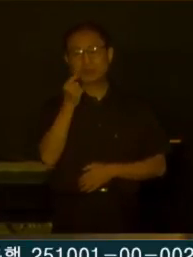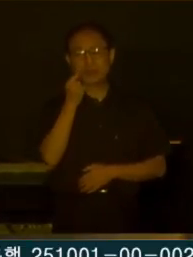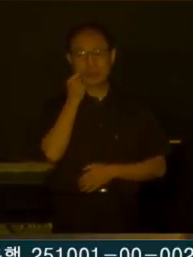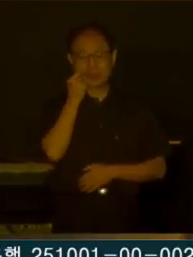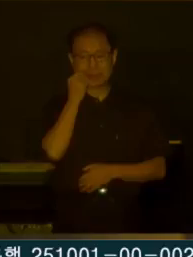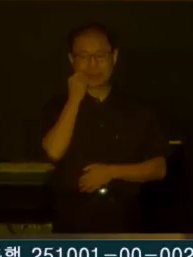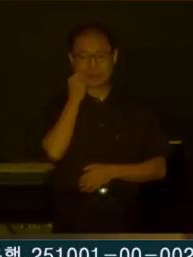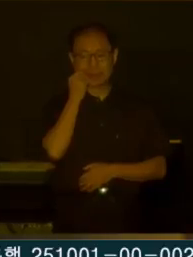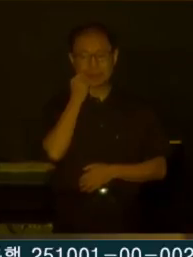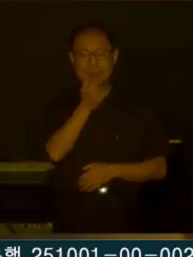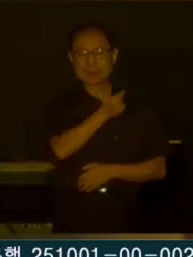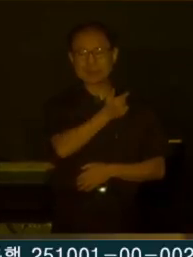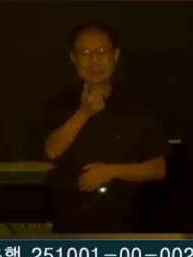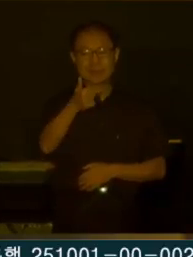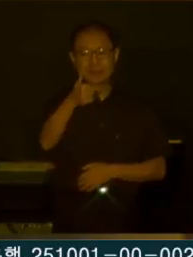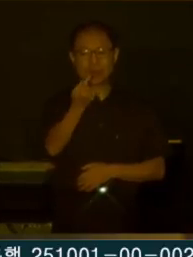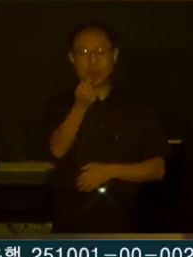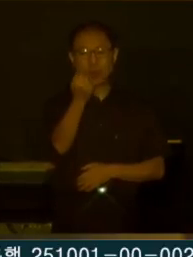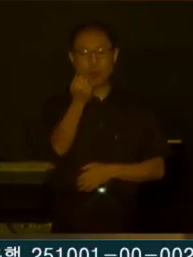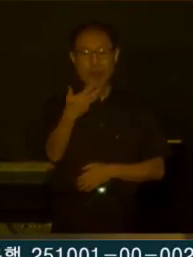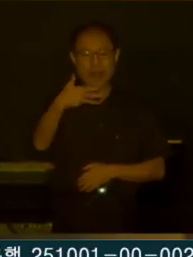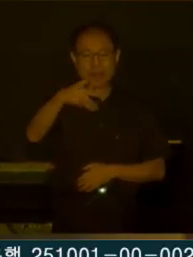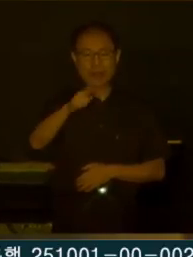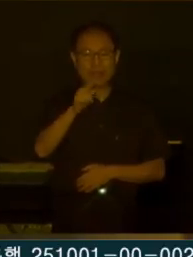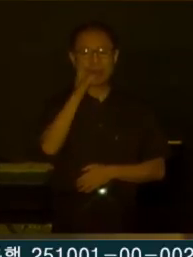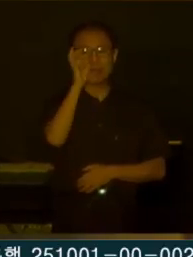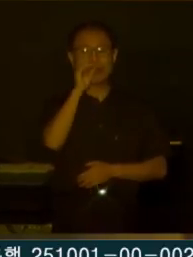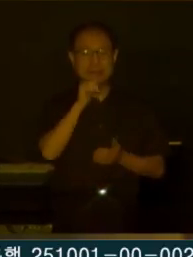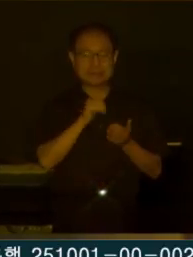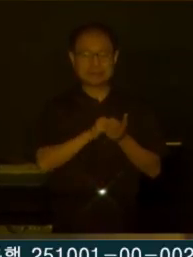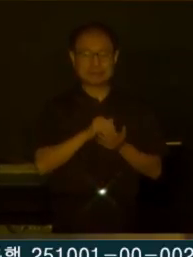못했던 더큰 노회찬을 알게 되었습니다.